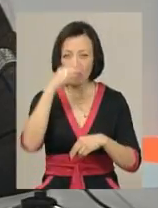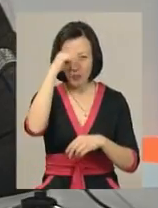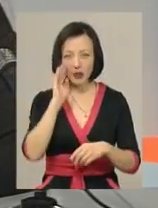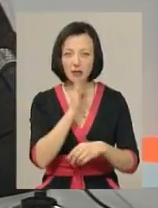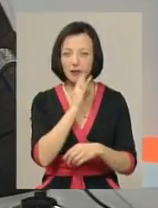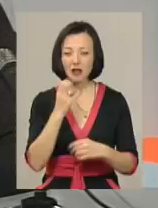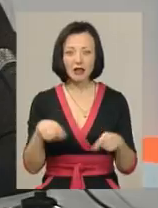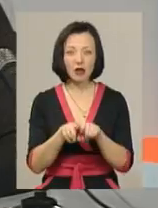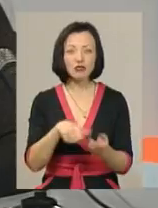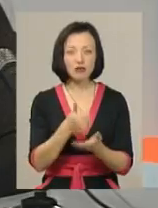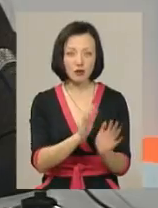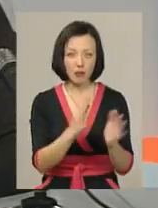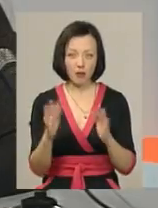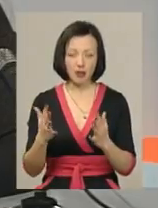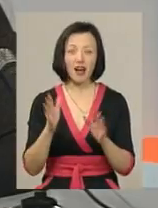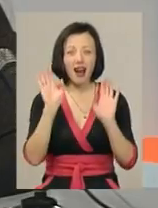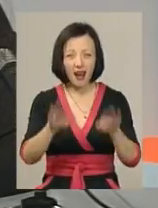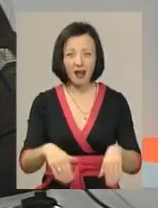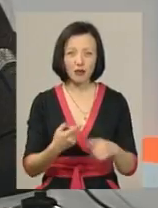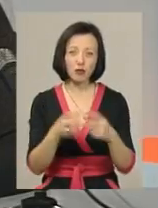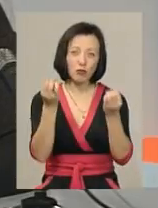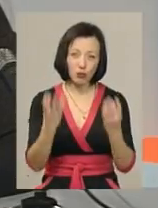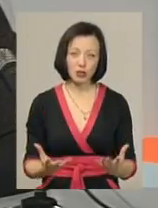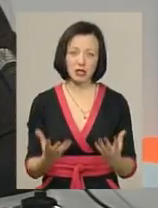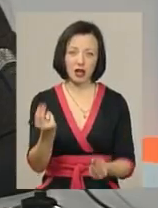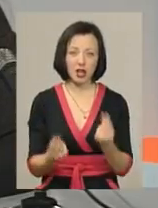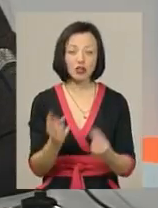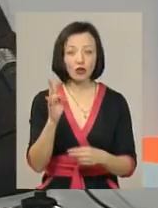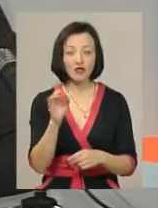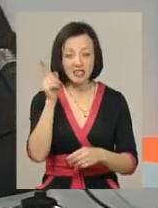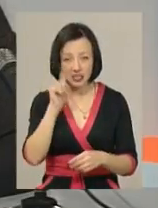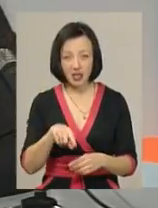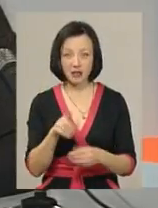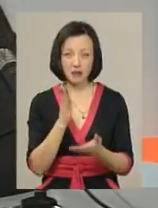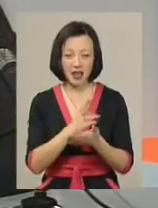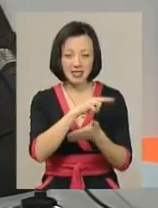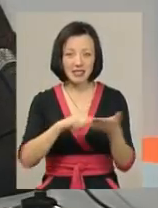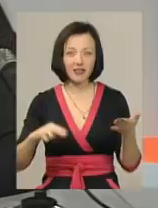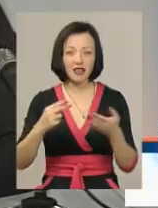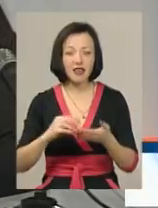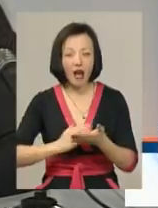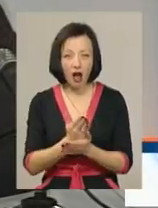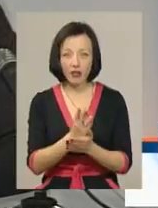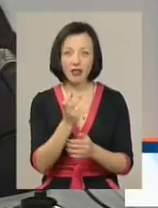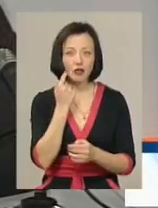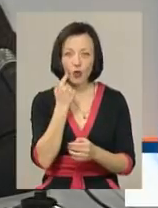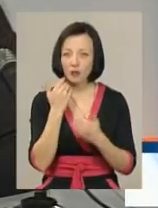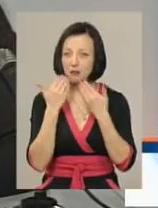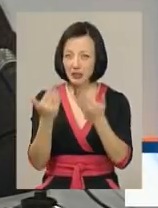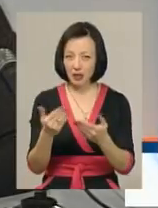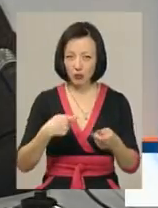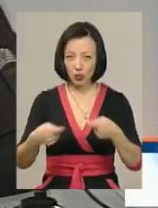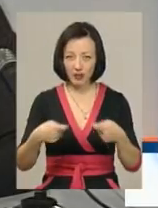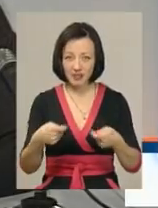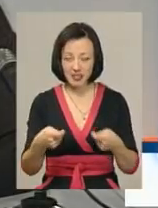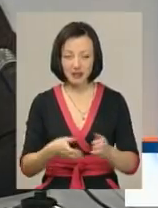звичайно на Отакі основні моменти нехай це буде якась проста іграшка але ви знаєте що вона має сертифікат відповідності не соромтеся запитати про